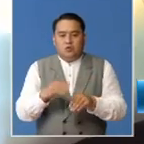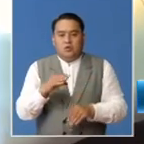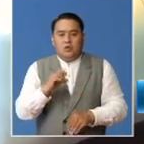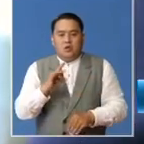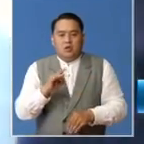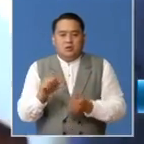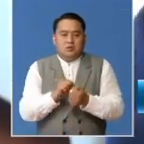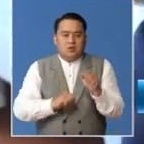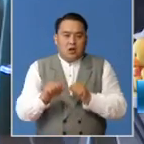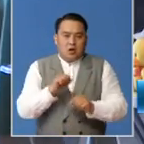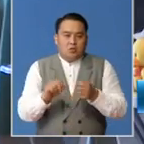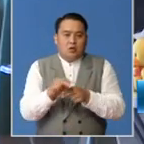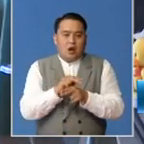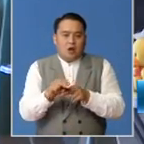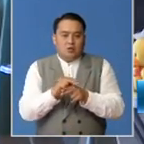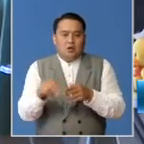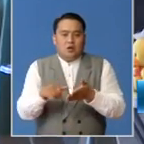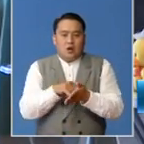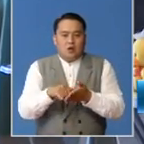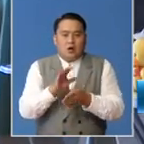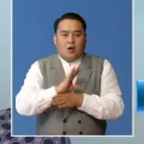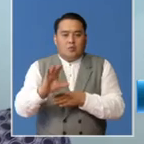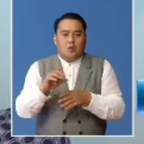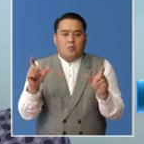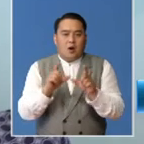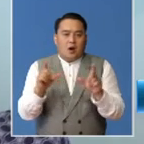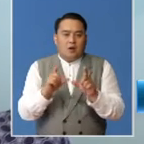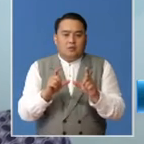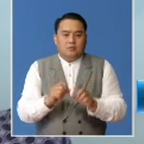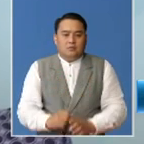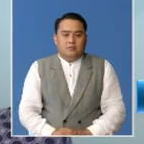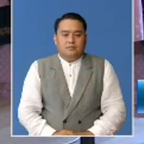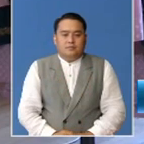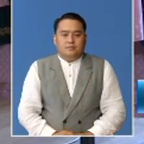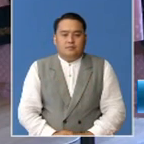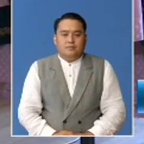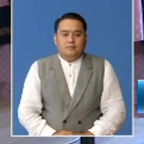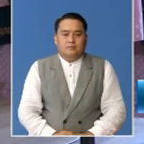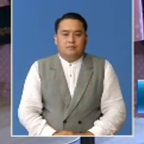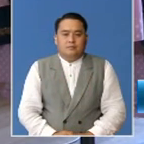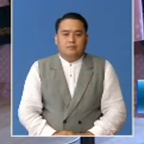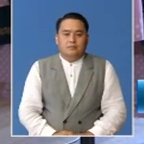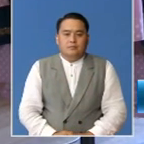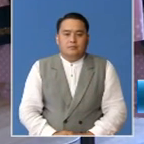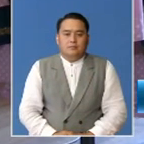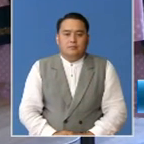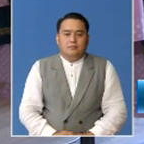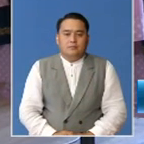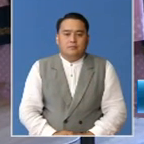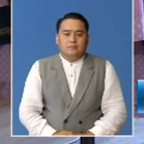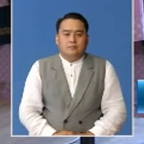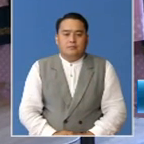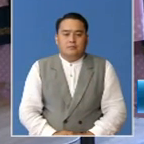«Жигер», стирают, реставрируют, гладят и отправляют в магазины «Все за спасибо». На будущее нас